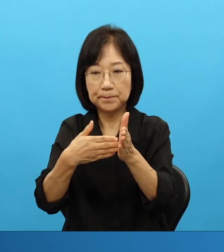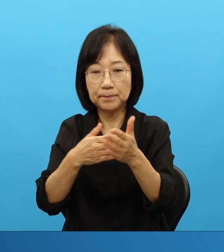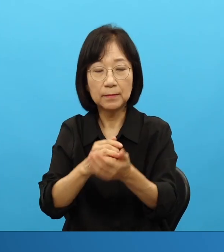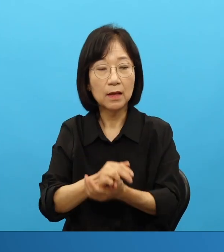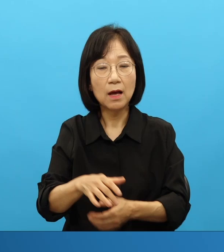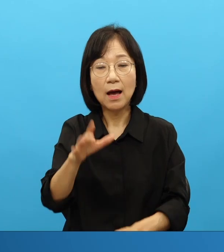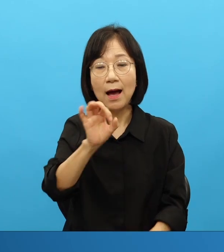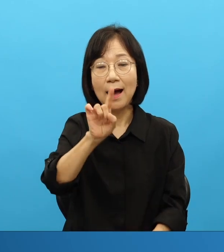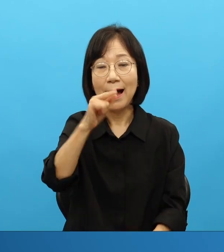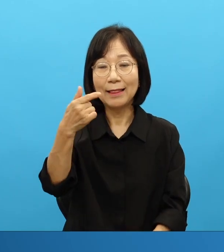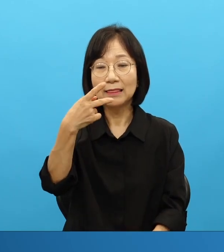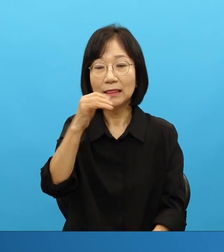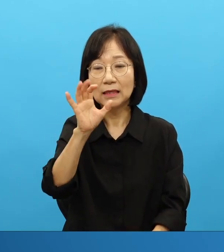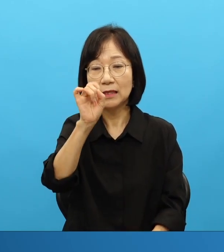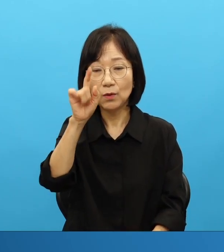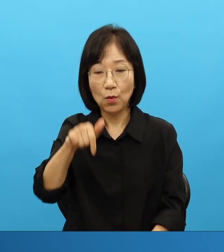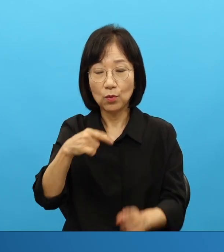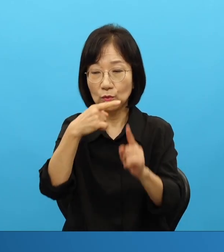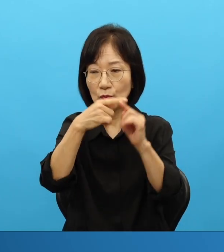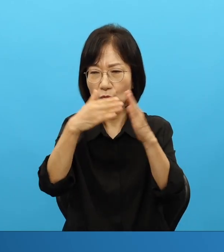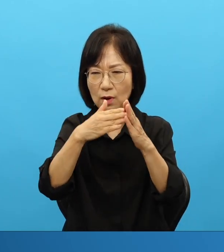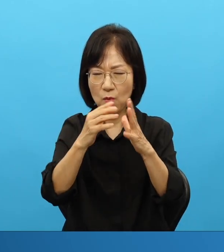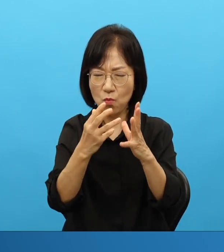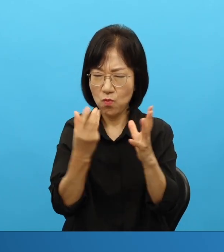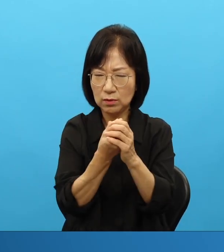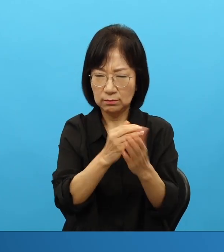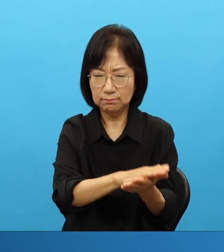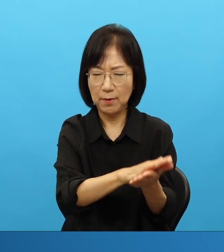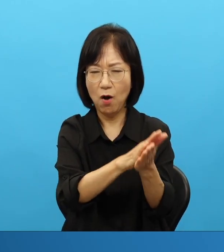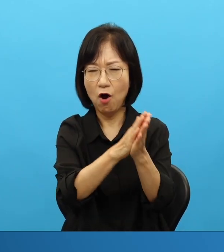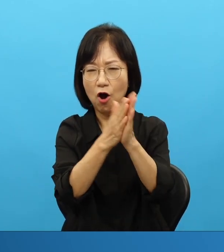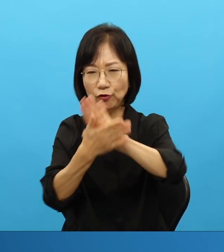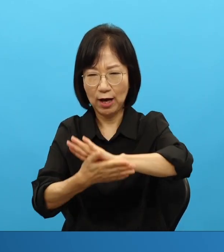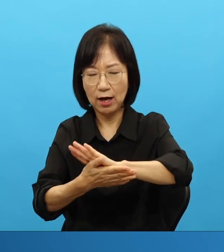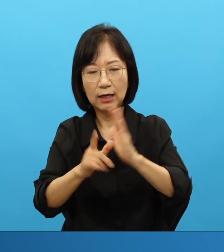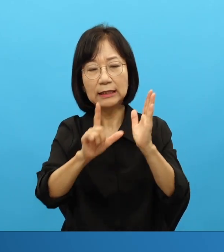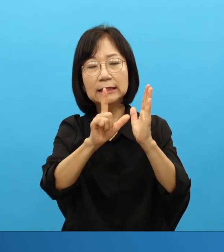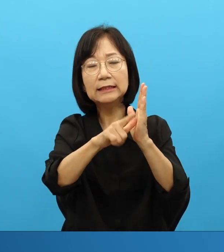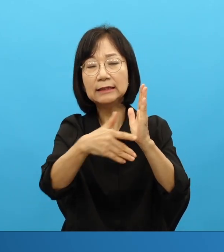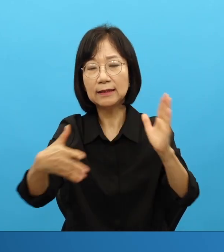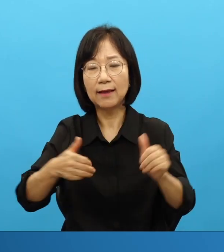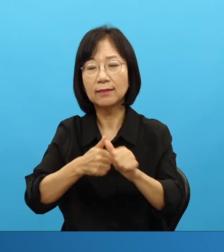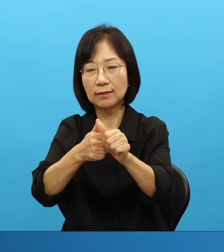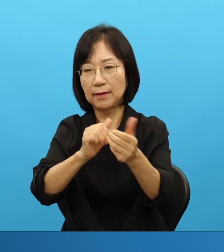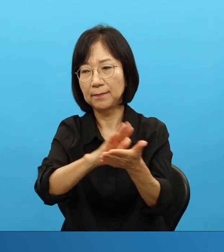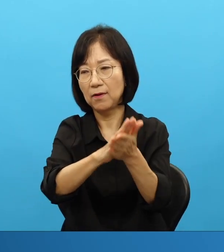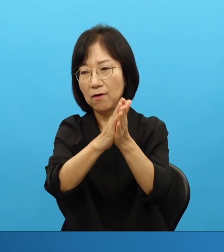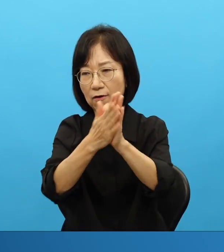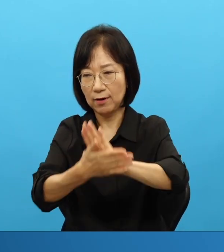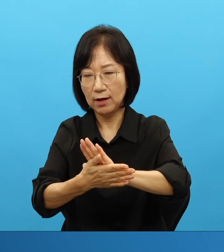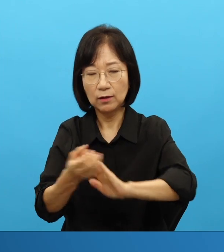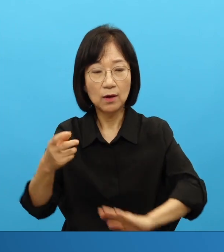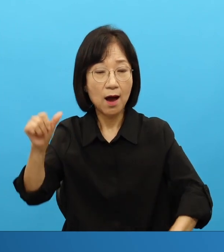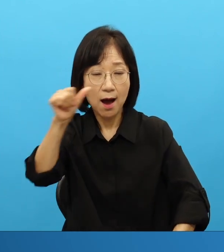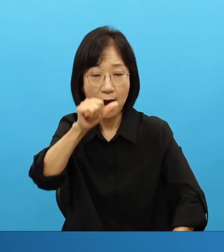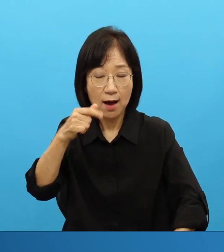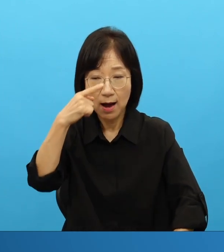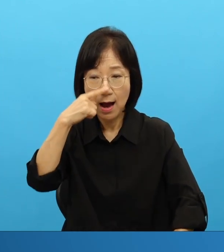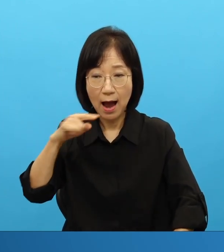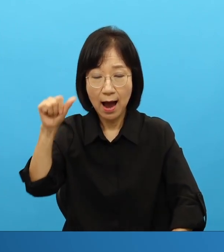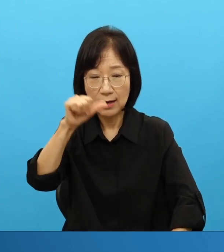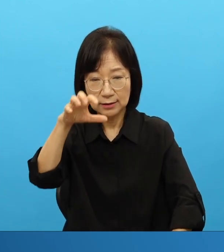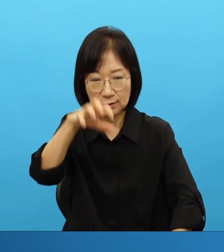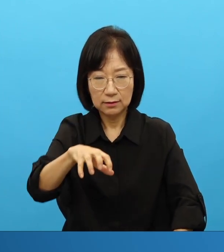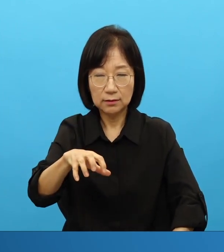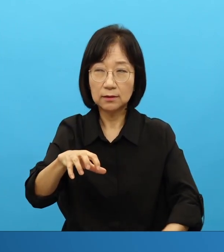안디옥 교회 시대적인 변화. In Antioch Church, that transformational, historic change. 아시아에서 완벽한 성령